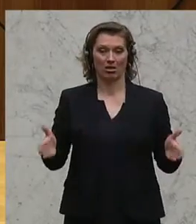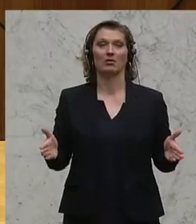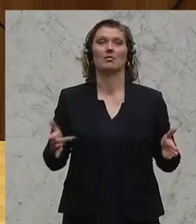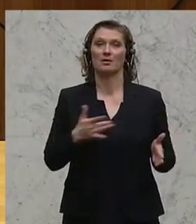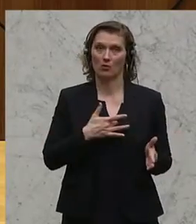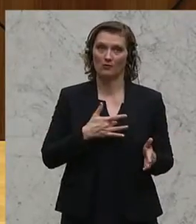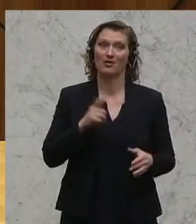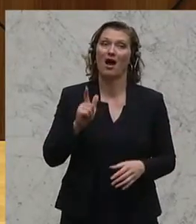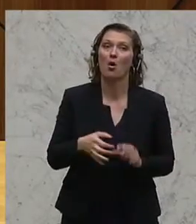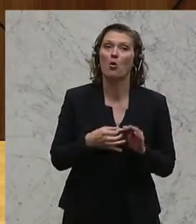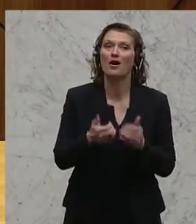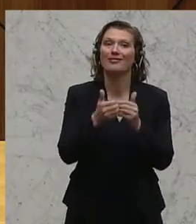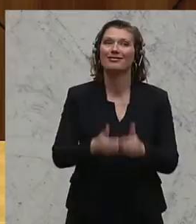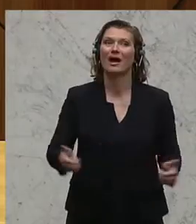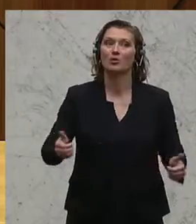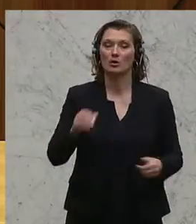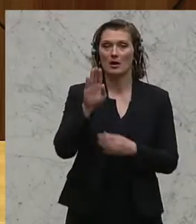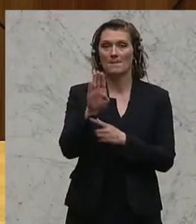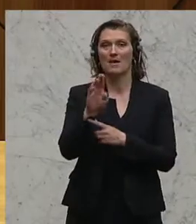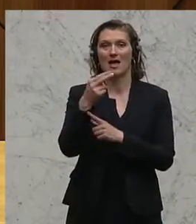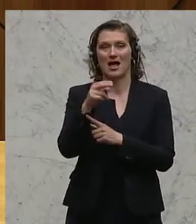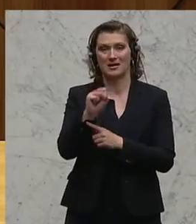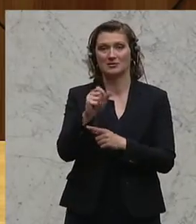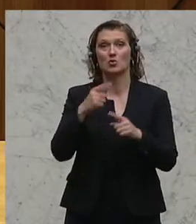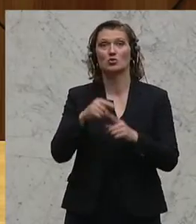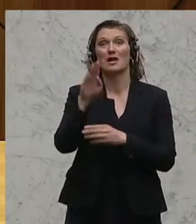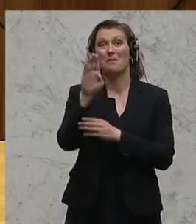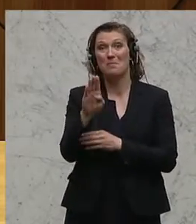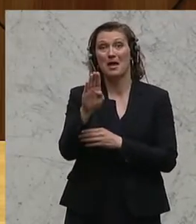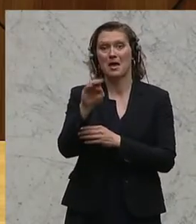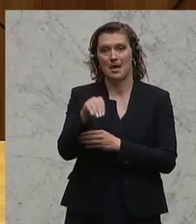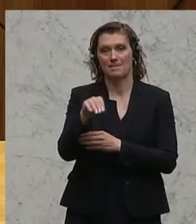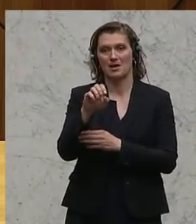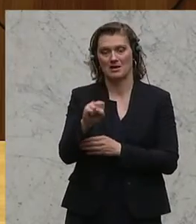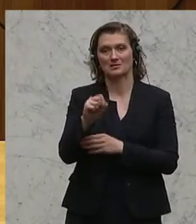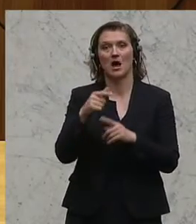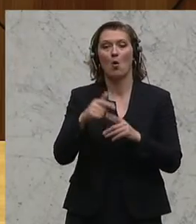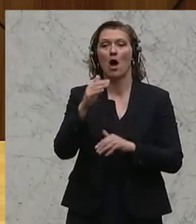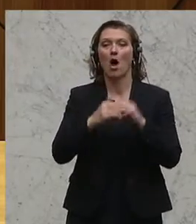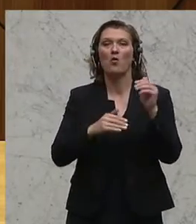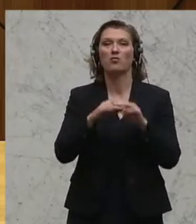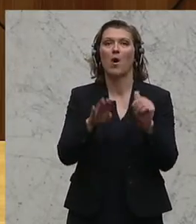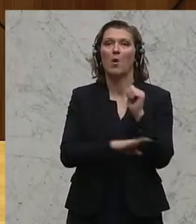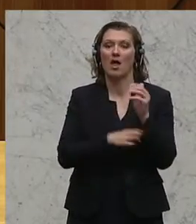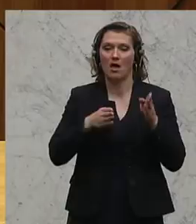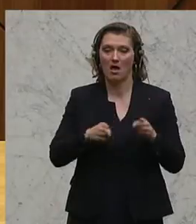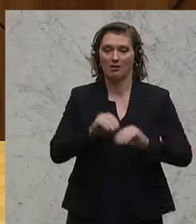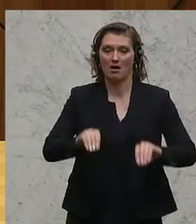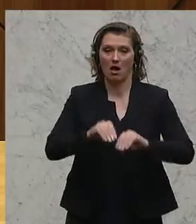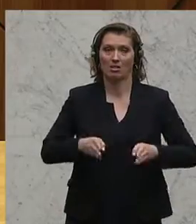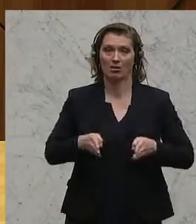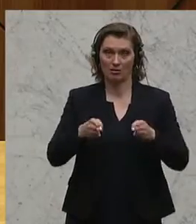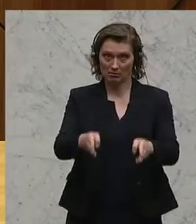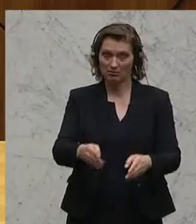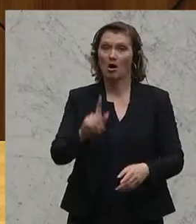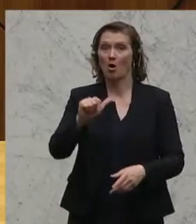Klar ist dabei auch die Trennung zwischen BHS und BMS sowie den Aufbaulehrgängen an solchen Standorten. Nach